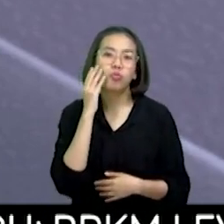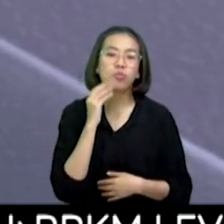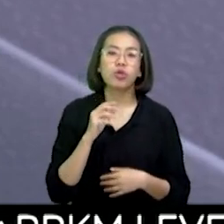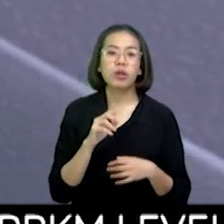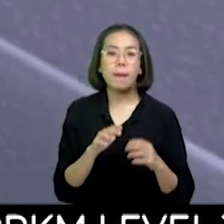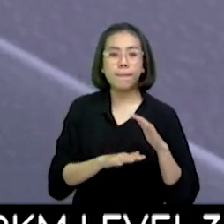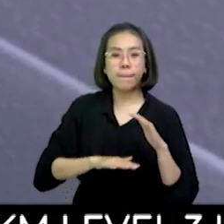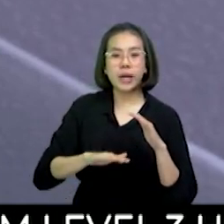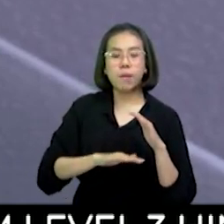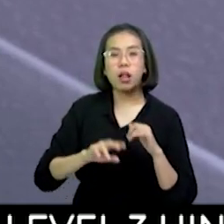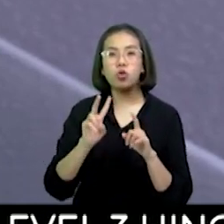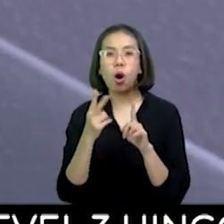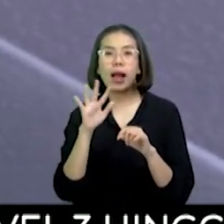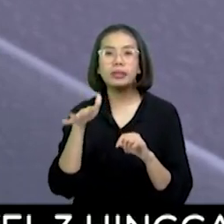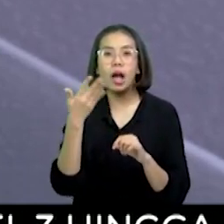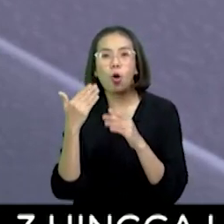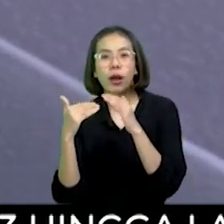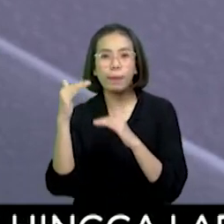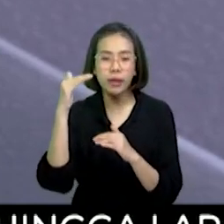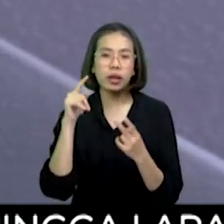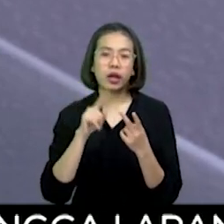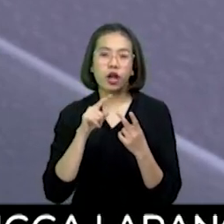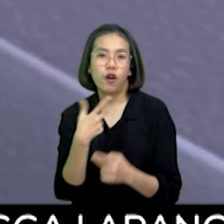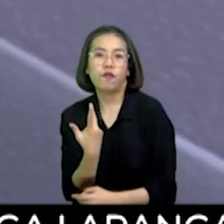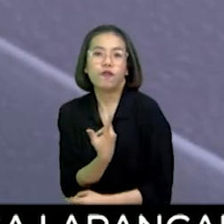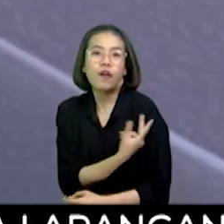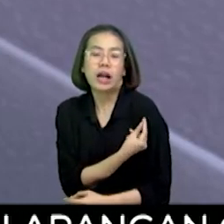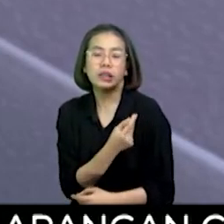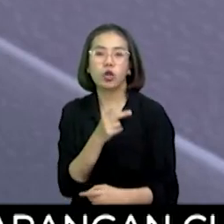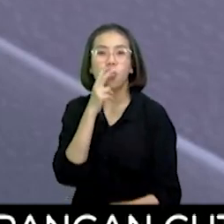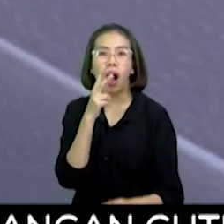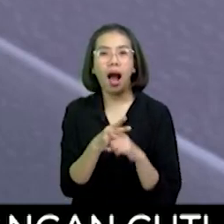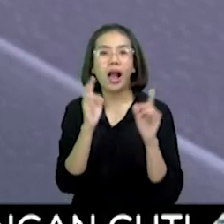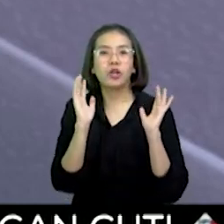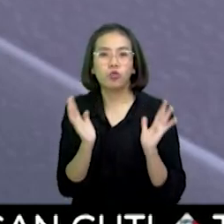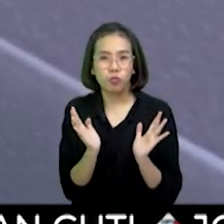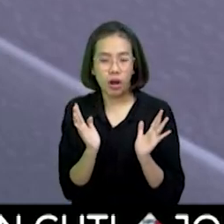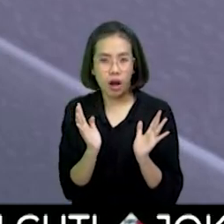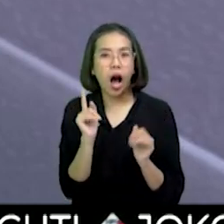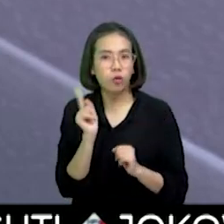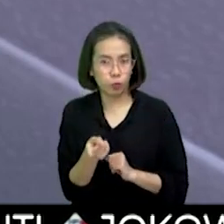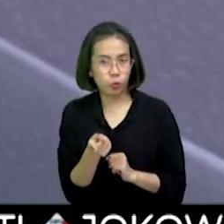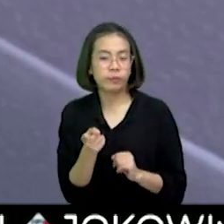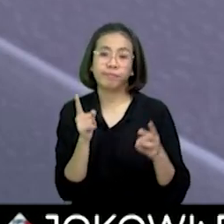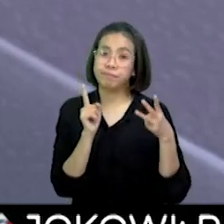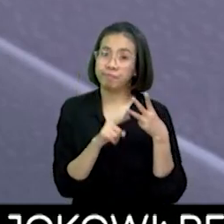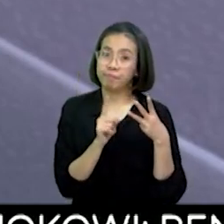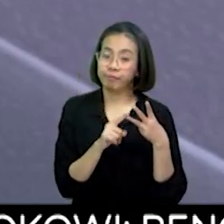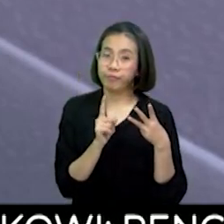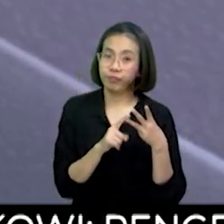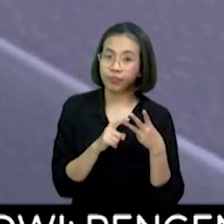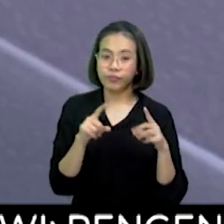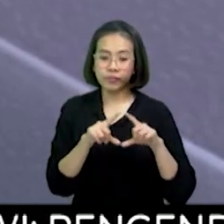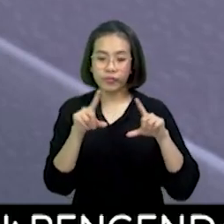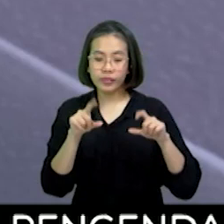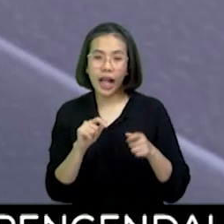12 tahun ke atas, kemudian sudah tervaksin dosis lengkap atau 2 kali dosis. Dan kemudian Anda juga wajib menunjukkan